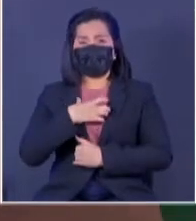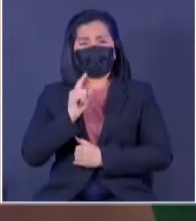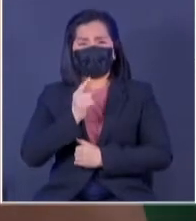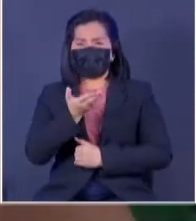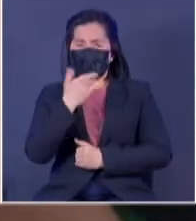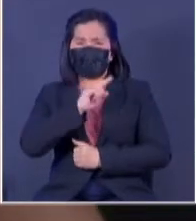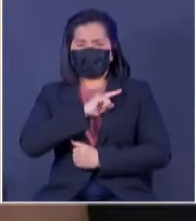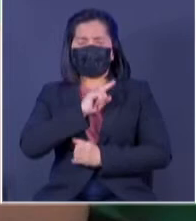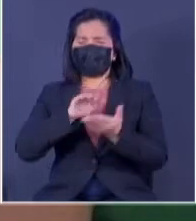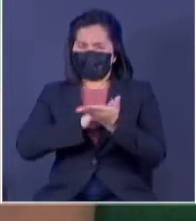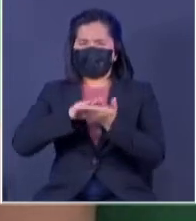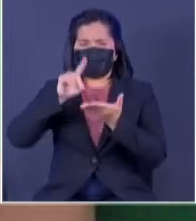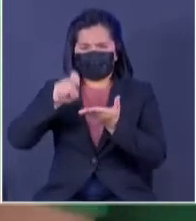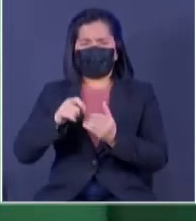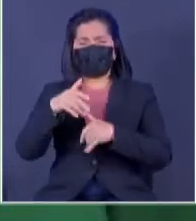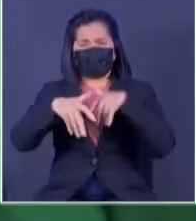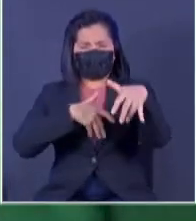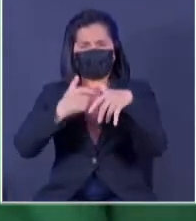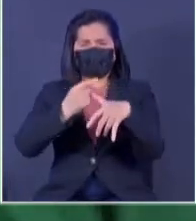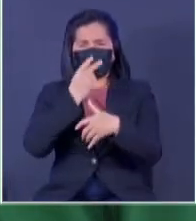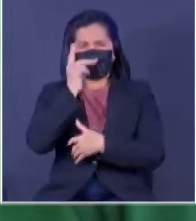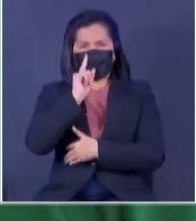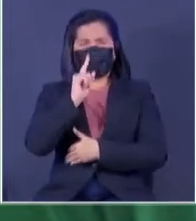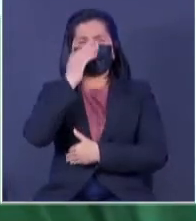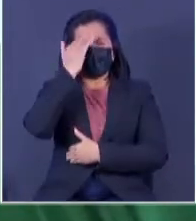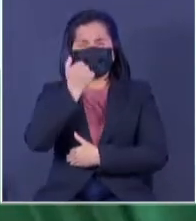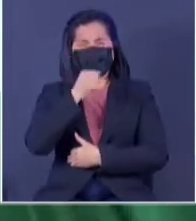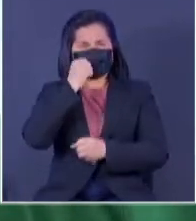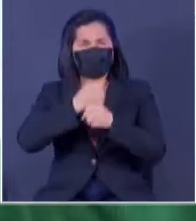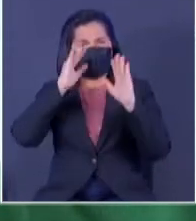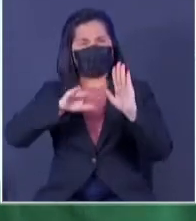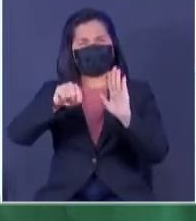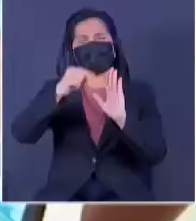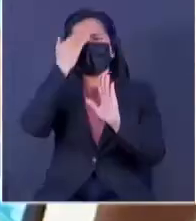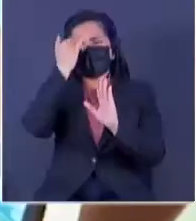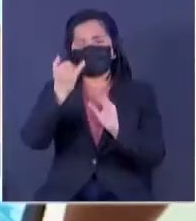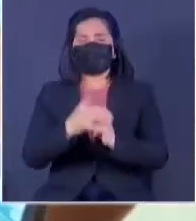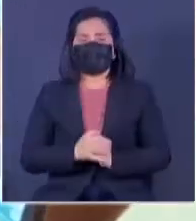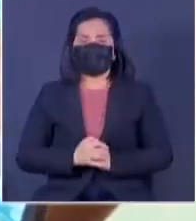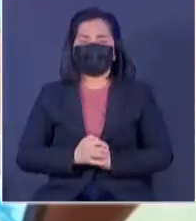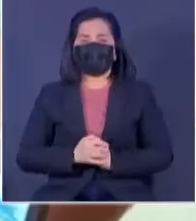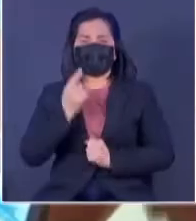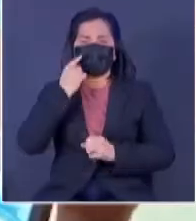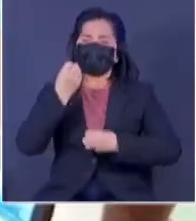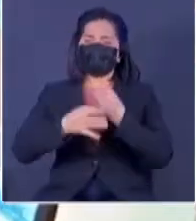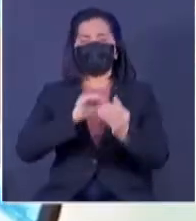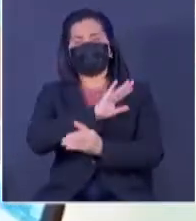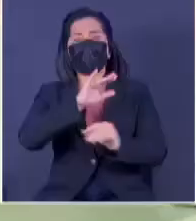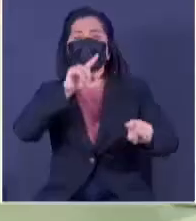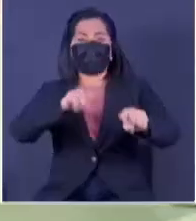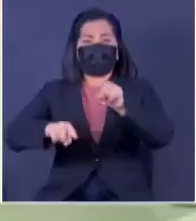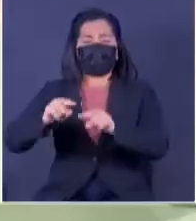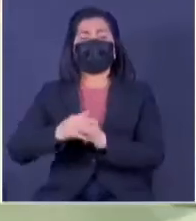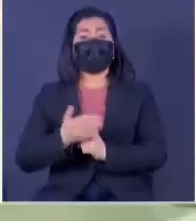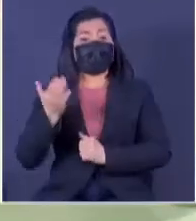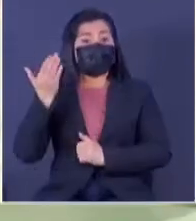ซ้ำไปคือประเด็นนี้เนี่ยคนก็มองว่าเอ๊ต้องทำกันถึงขนาดนี้เชียวหรือนะครับก็แสดงความคิดเห็นกันไปแต่ว่าข้อมูลที่คุณหม